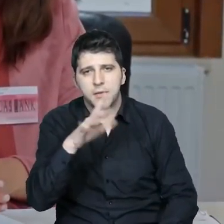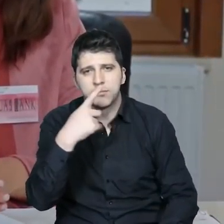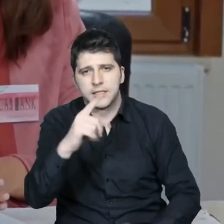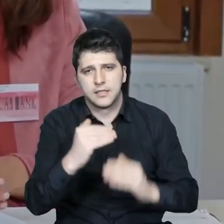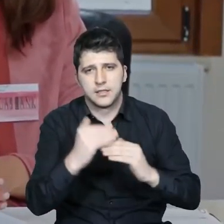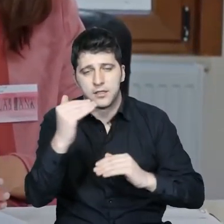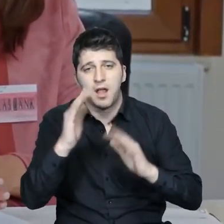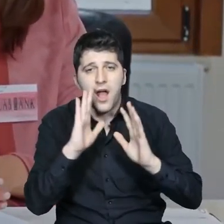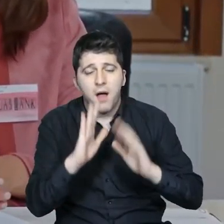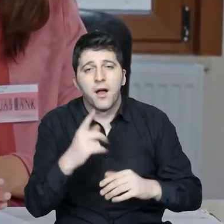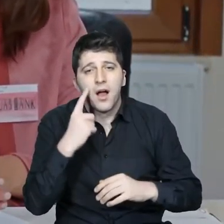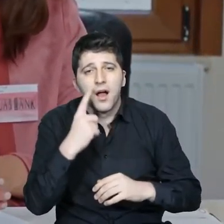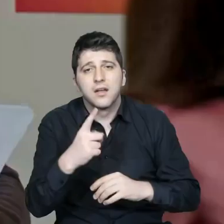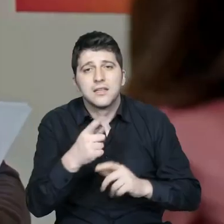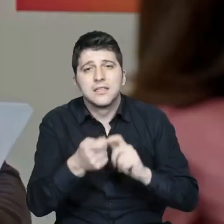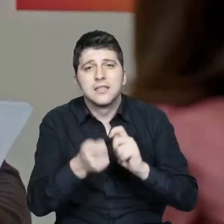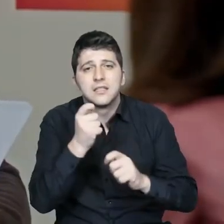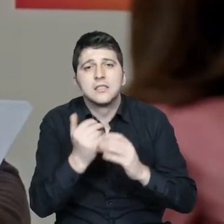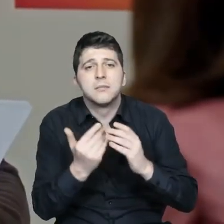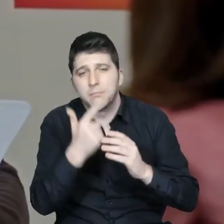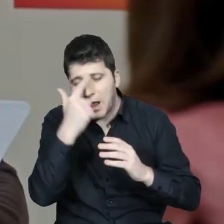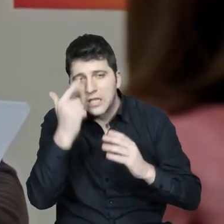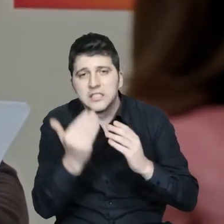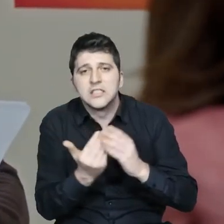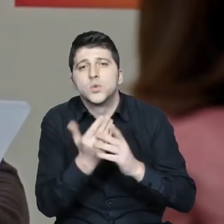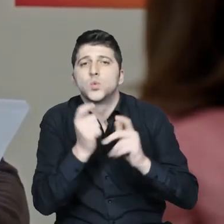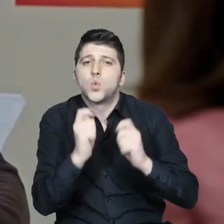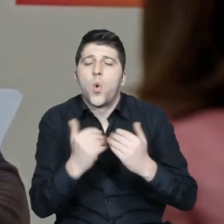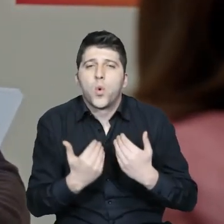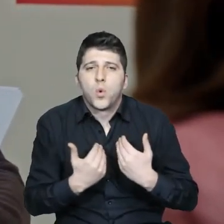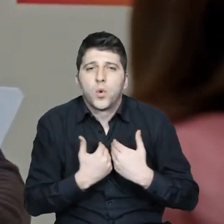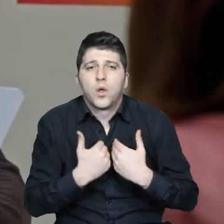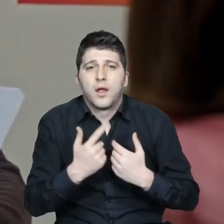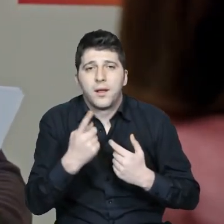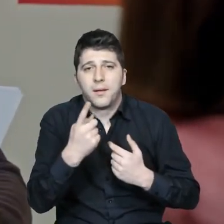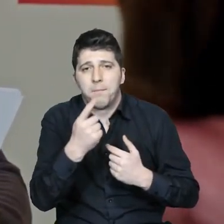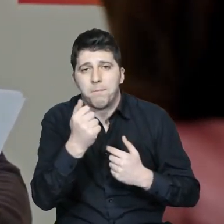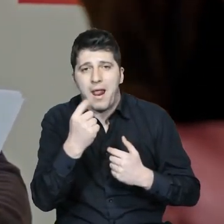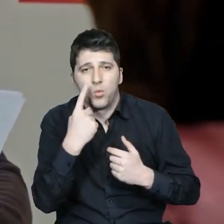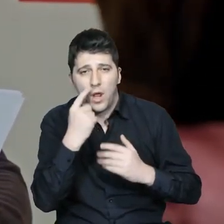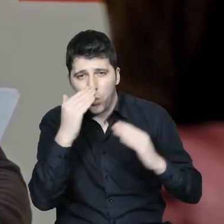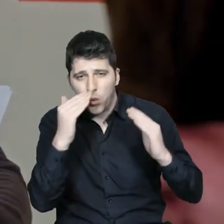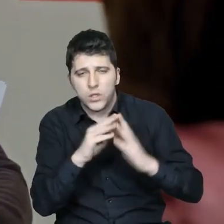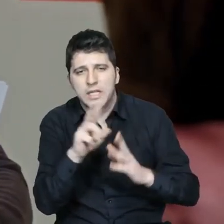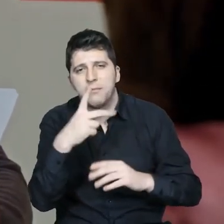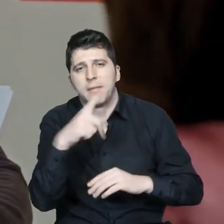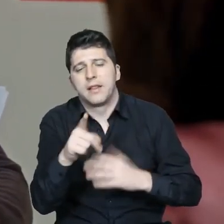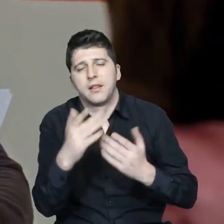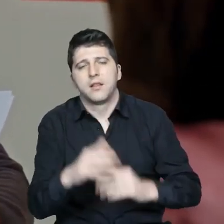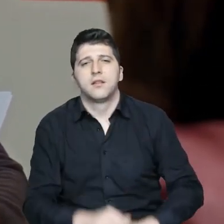çekeyim. Ancak bu sefer de kredi çıkmama ihtimali var. Yani mali durumunuz ancak bu kadarını el veriyor.